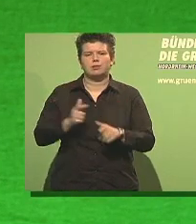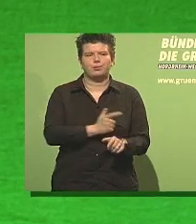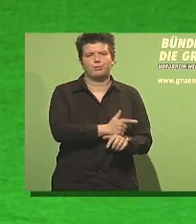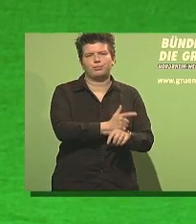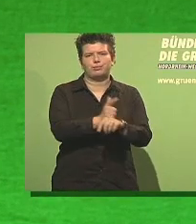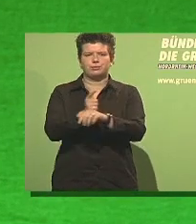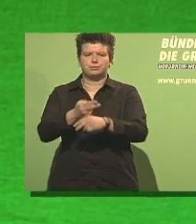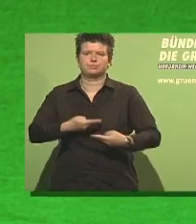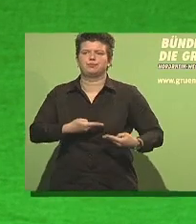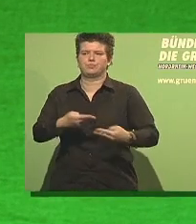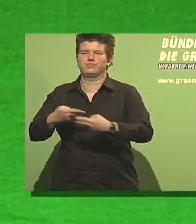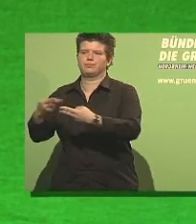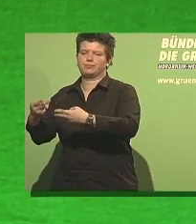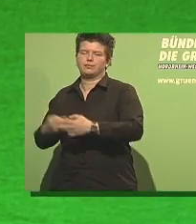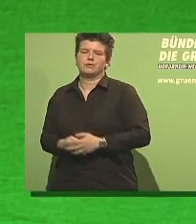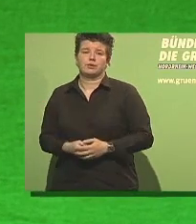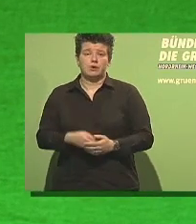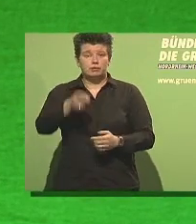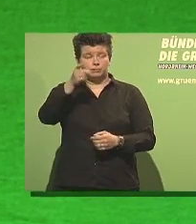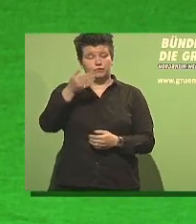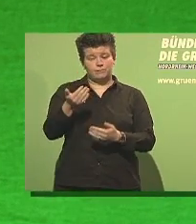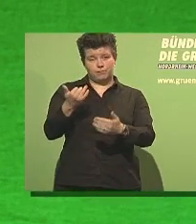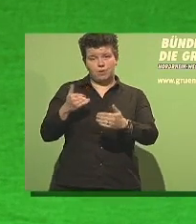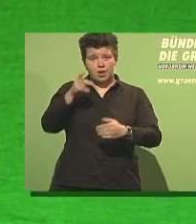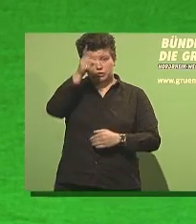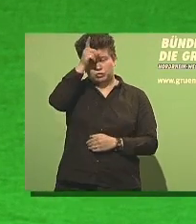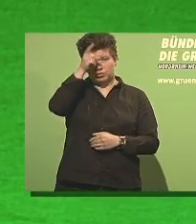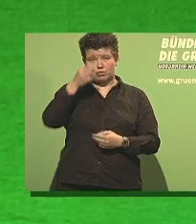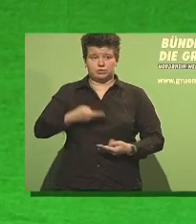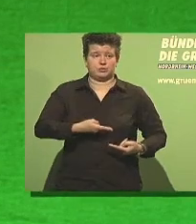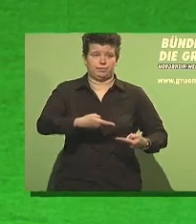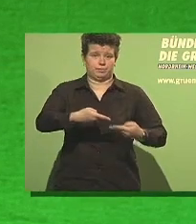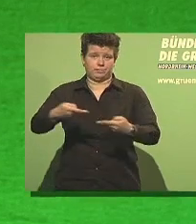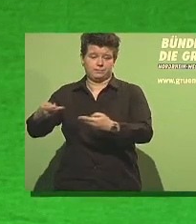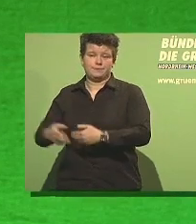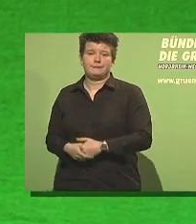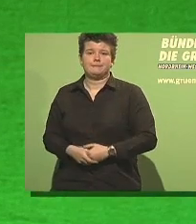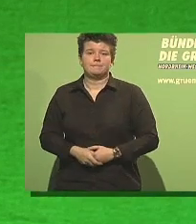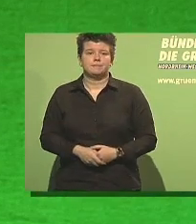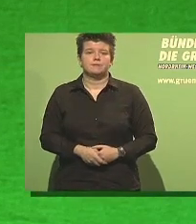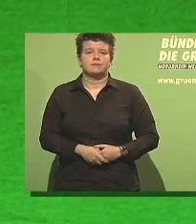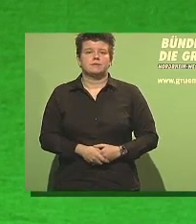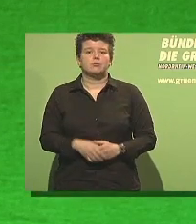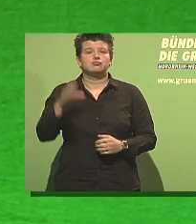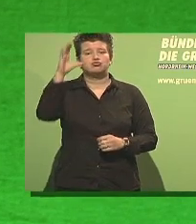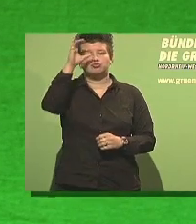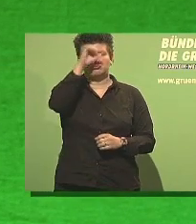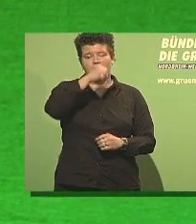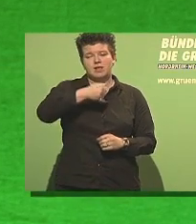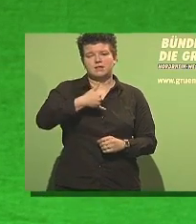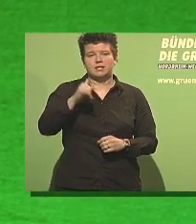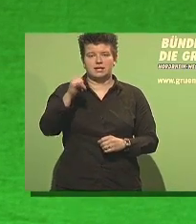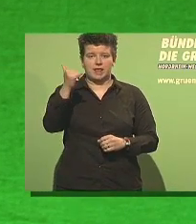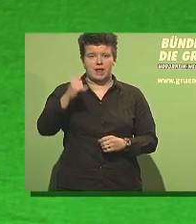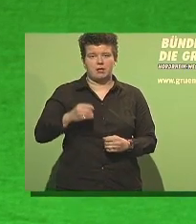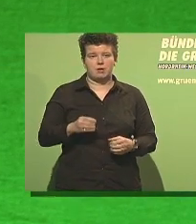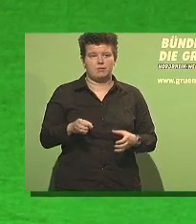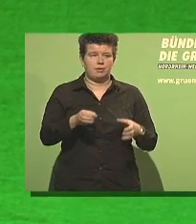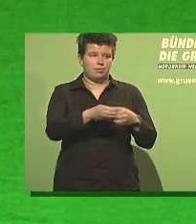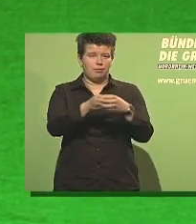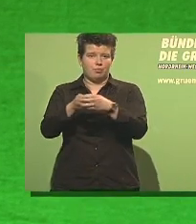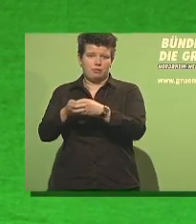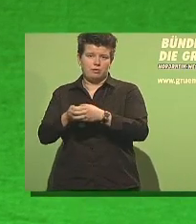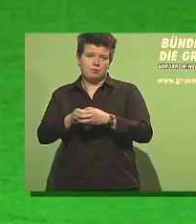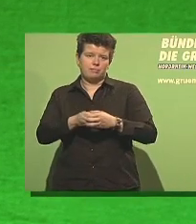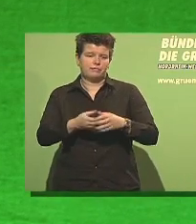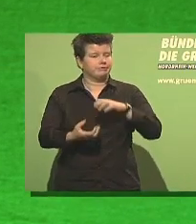wird. Und diese schwarz-gelbe Chaostruppe hat es nicht verstanden, die Friedensansätze aus